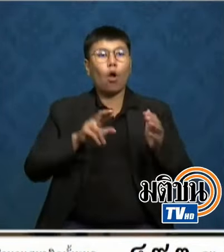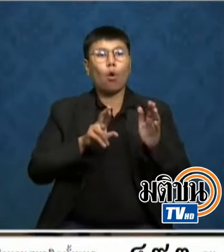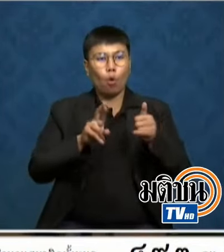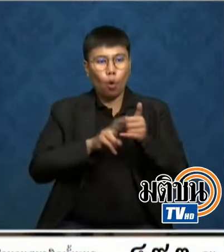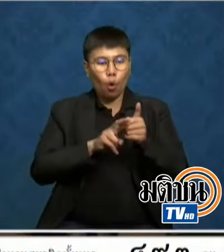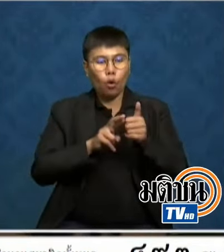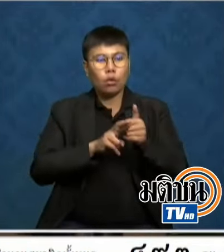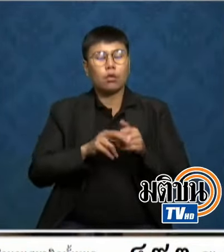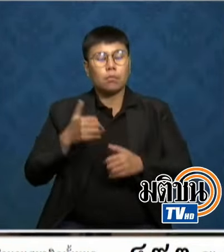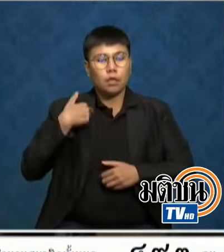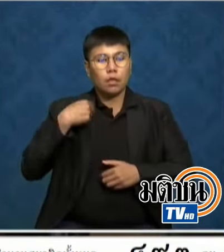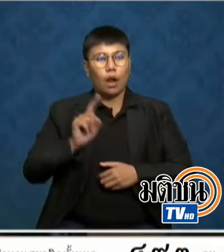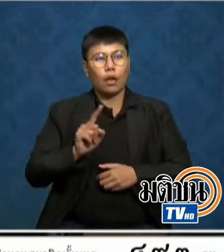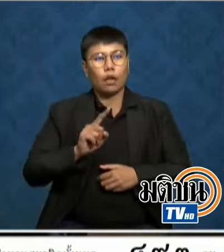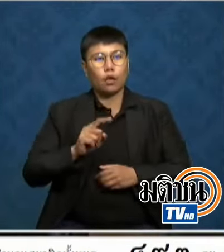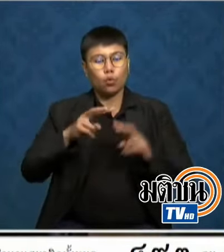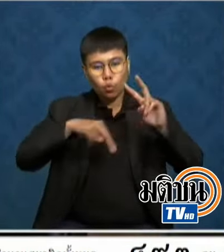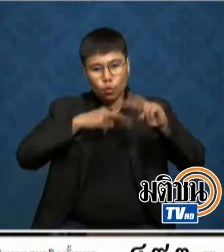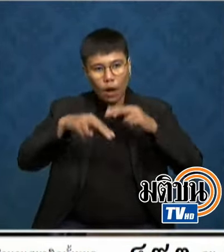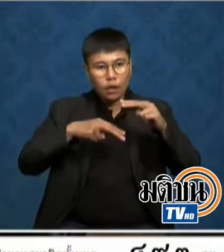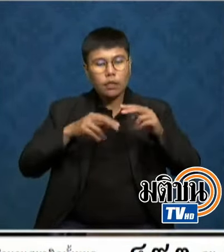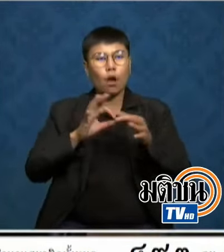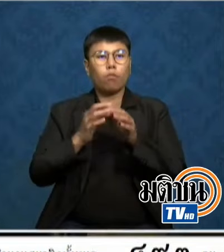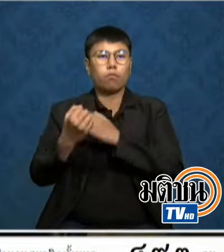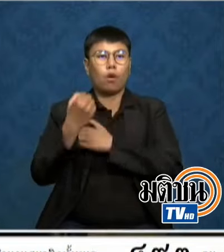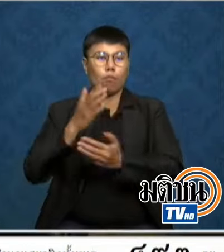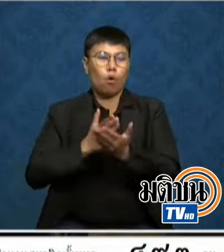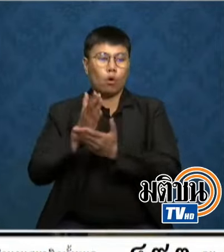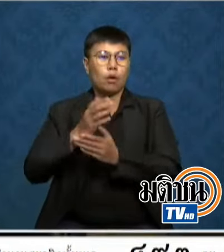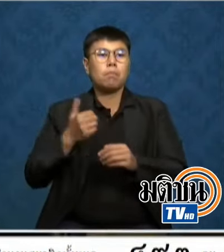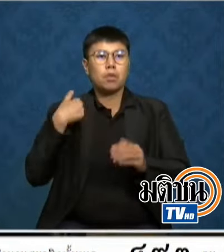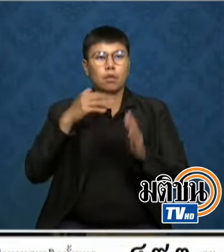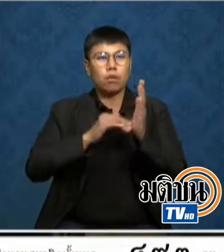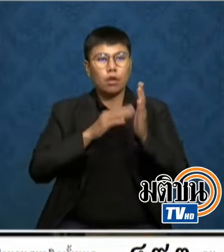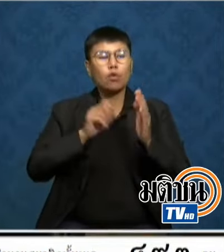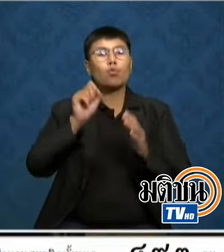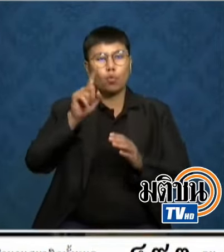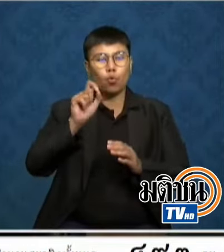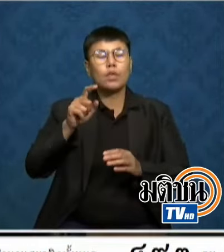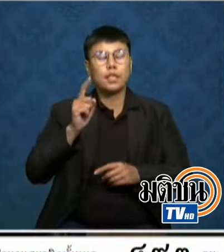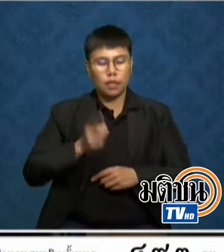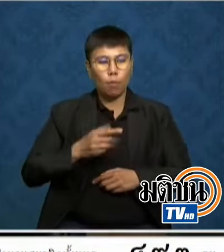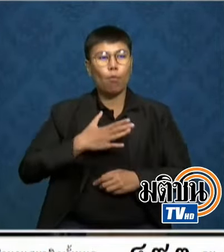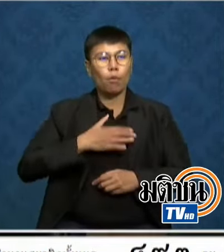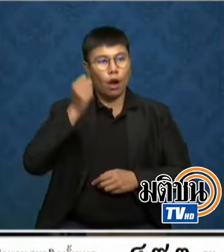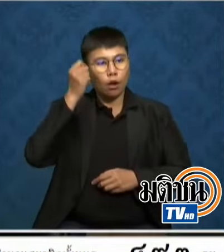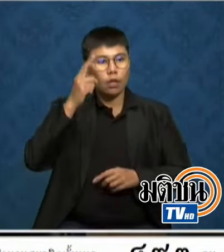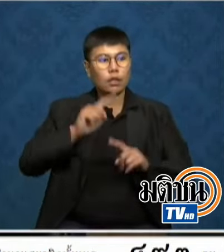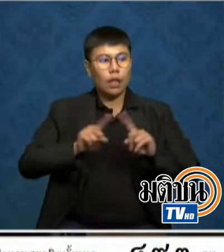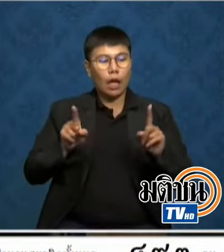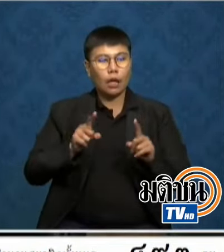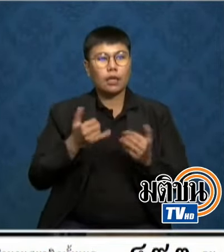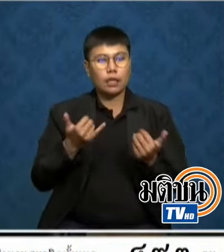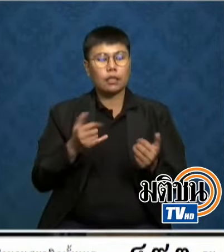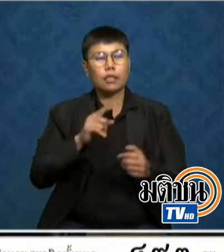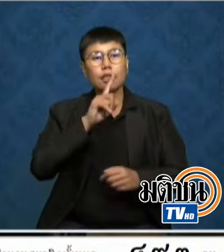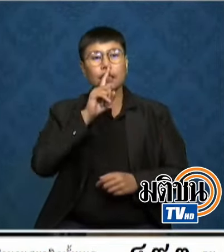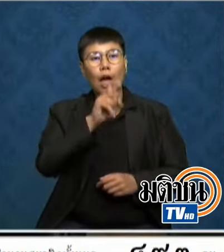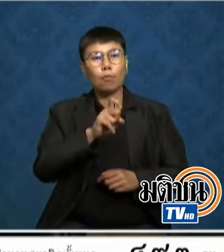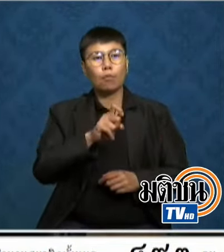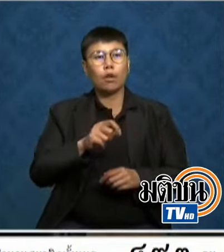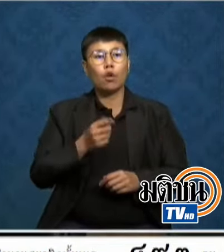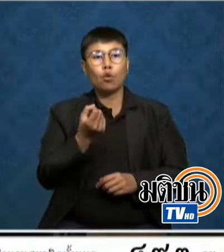กรัฐมนตรีรัฐมนตรีที่ทำที่ดูแลงานความมั่นคงเนี่ยท่านคงติดภารกิจเร่งด่วนจริงๆเราเข้าใจแต่เรื่องที่ผมจะนำถามกระทู้